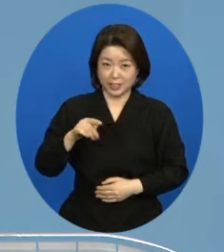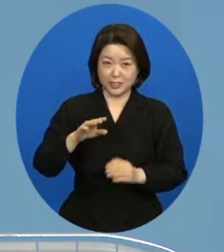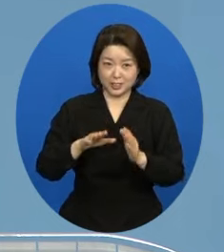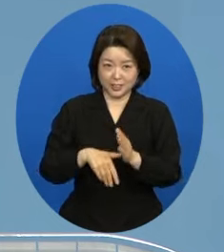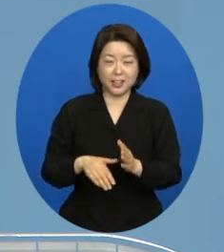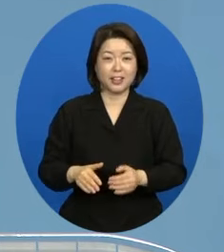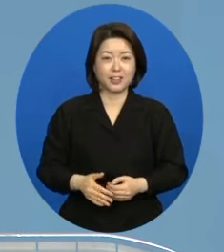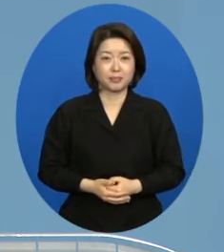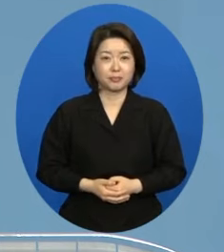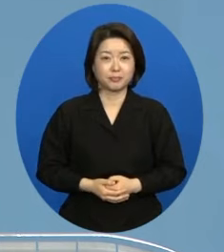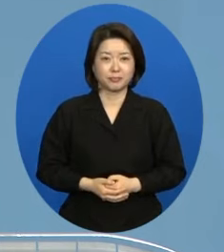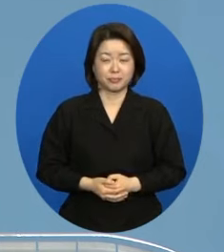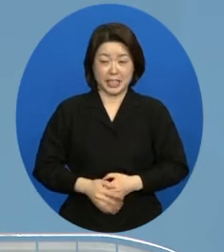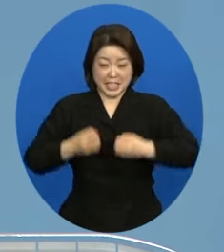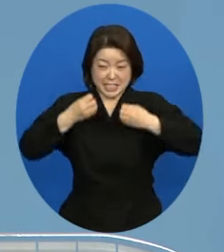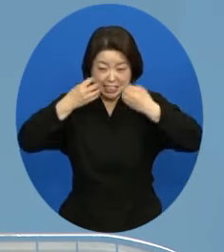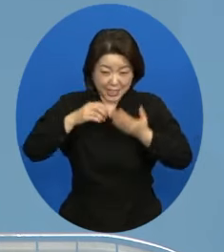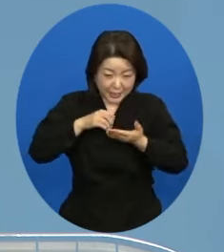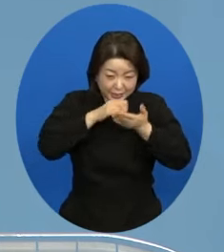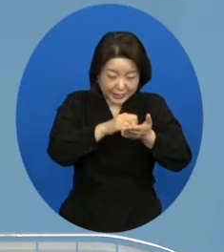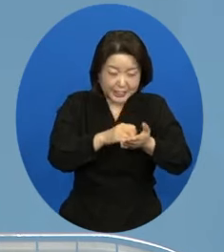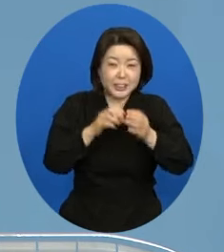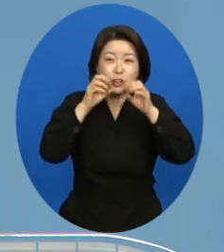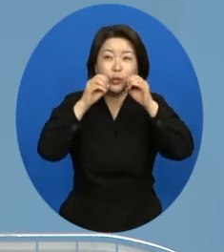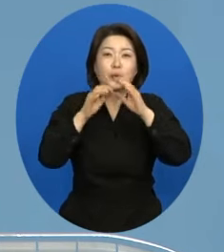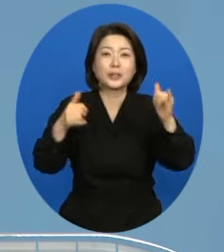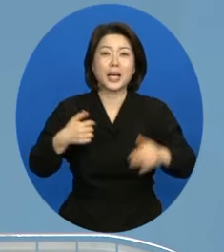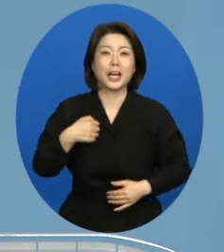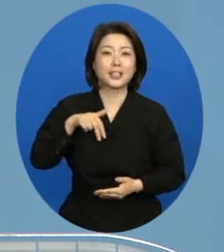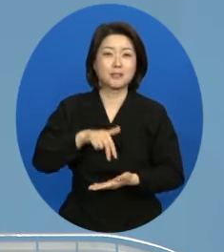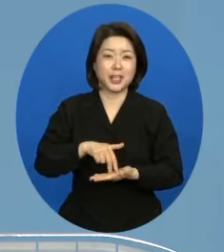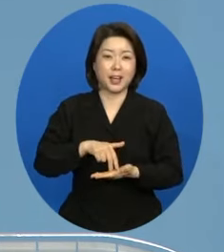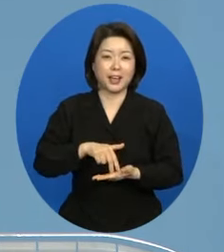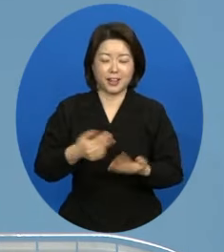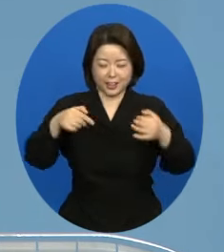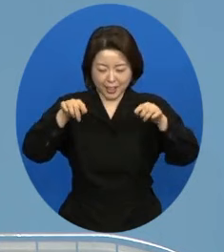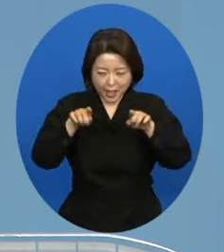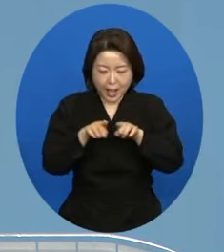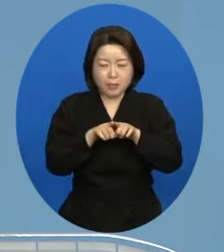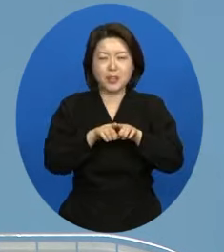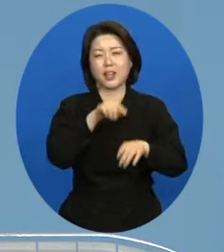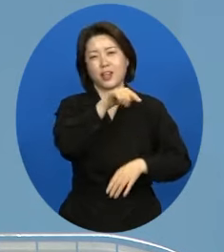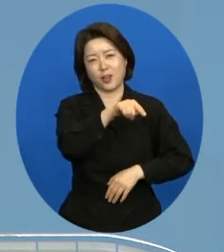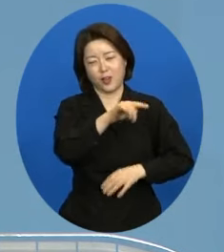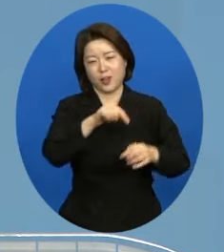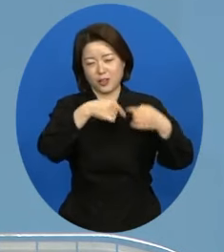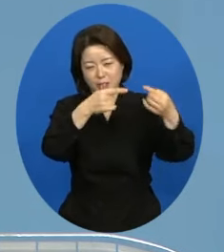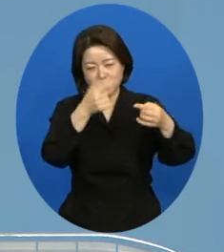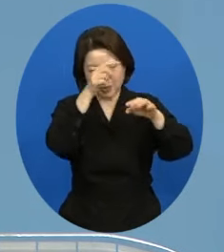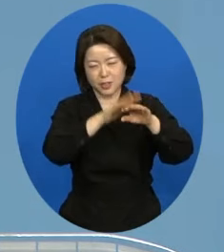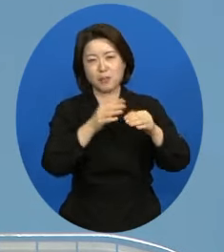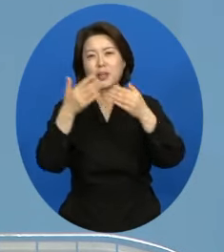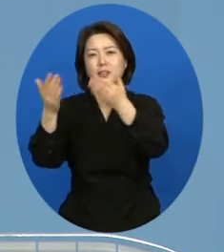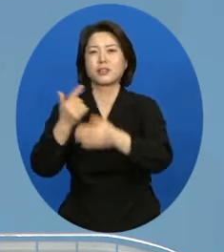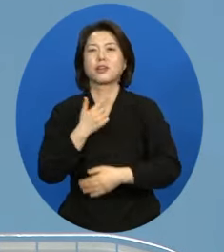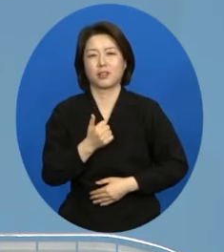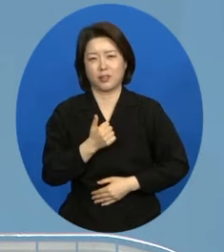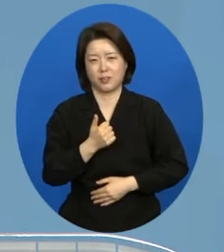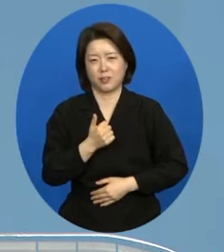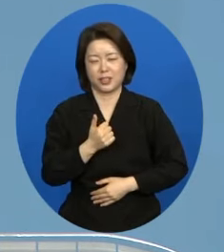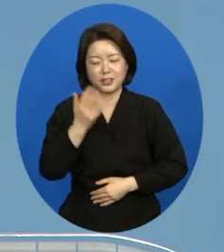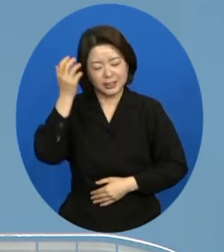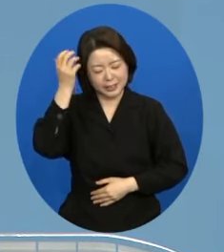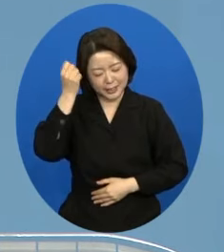아 갓 이제 들어온 사역자 있기 때문에 함께 층에서 예배를 드렸던 그 때가 지금도